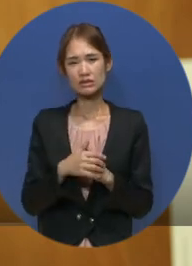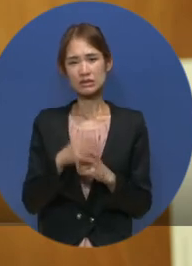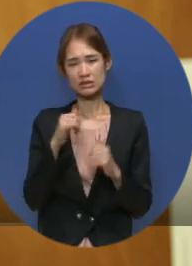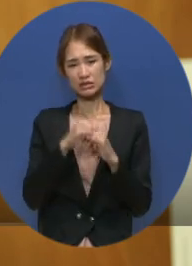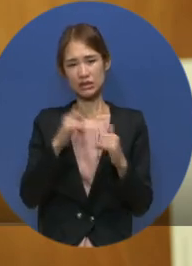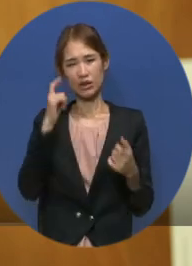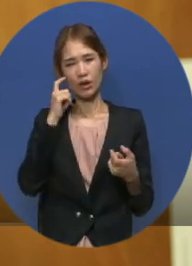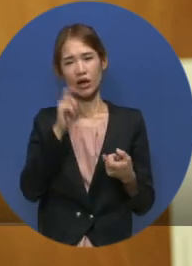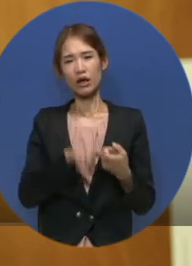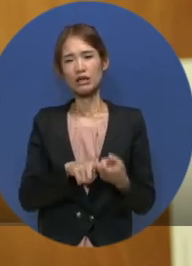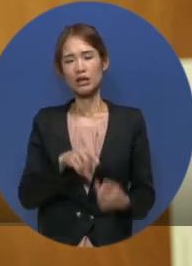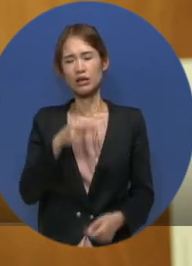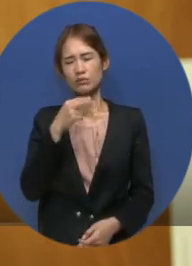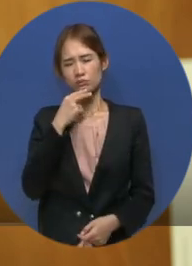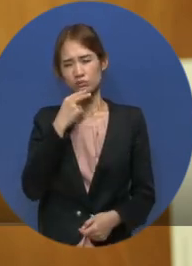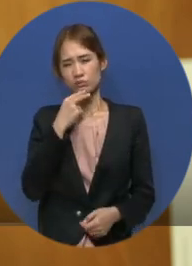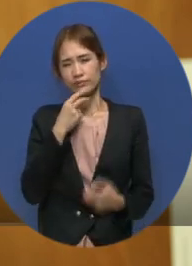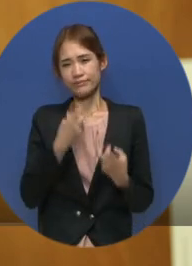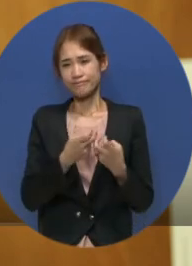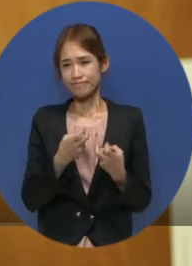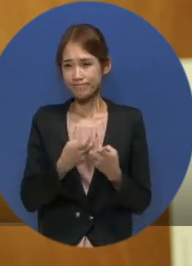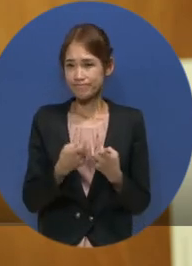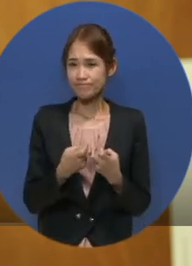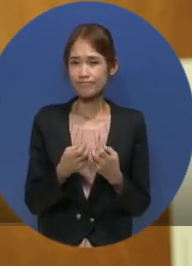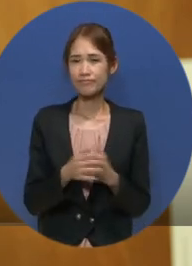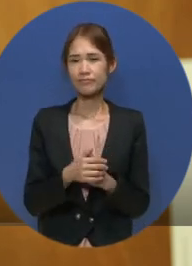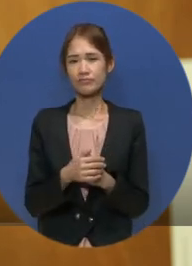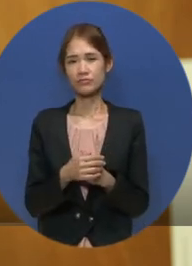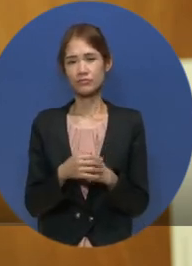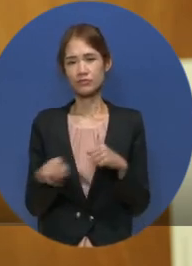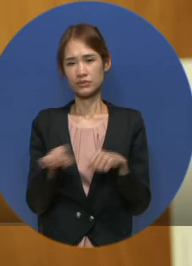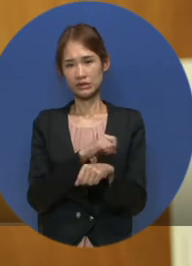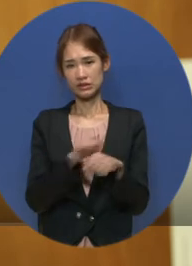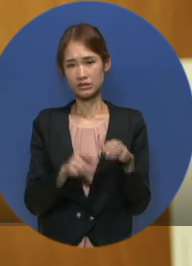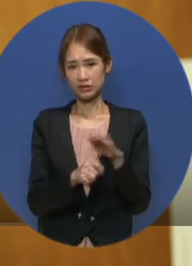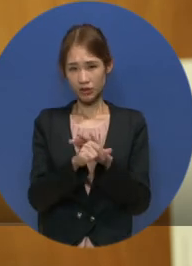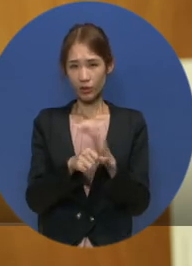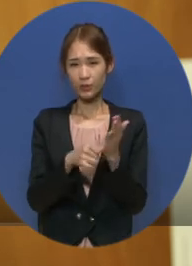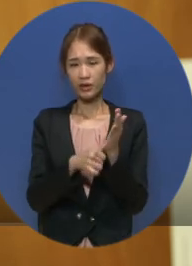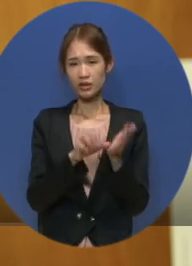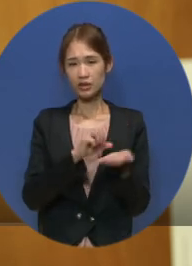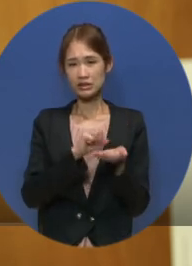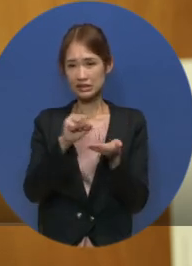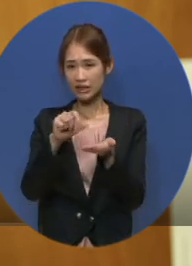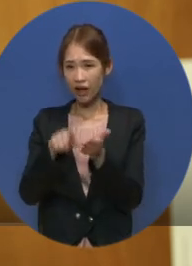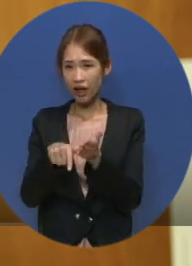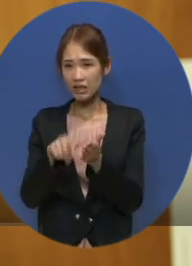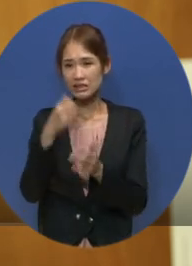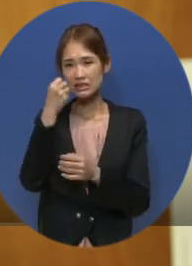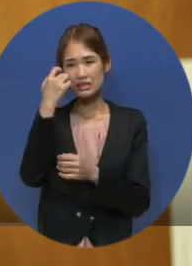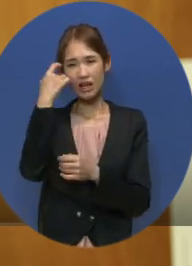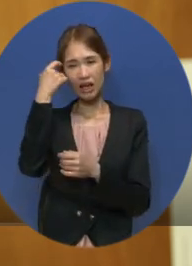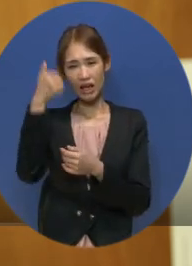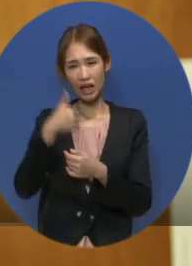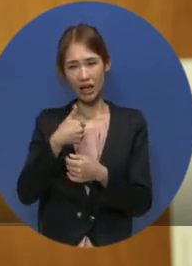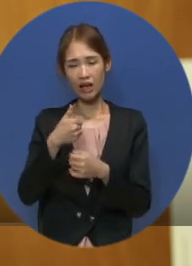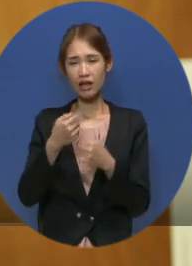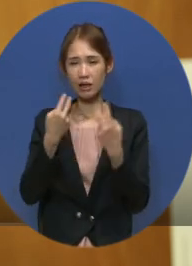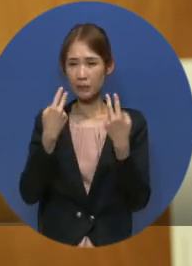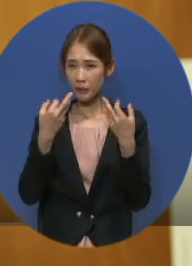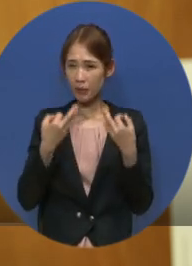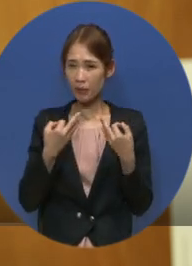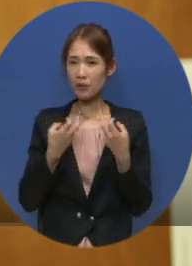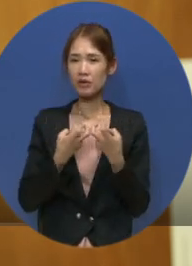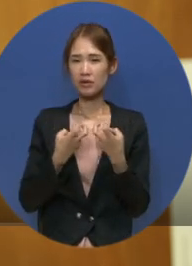이제 사람들이 관심이 없으면 어떡하지? 우리가 이렇게 독특한 제품을 봤을 때 사람들이 좀 이상하게 생각하지 않을까 생각을 했는데